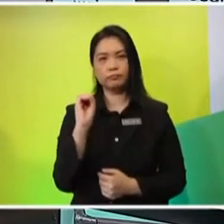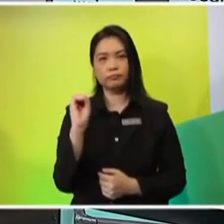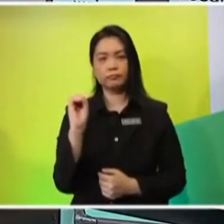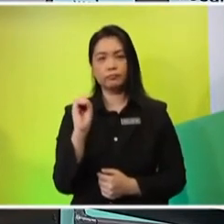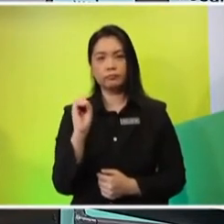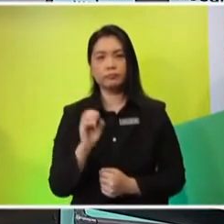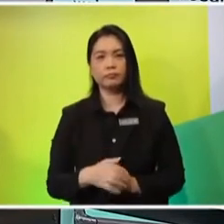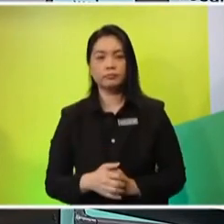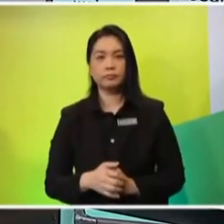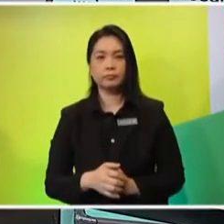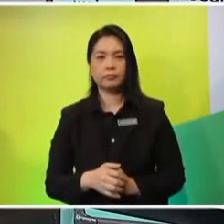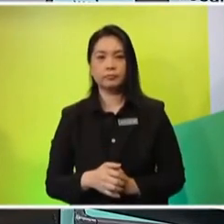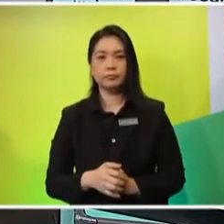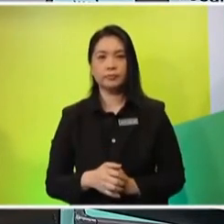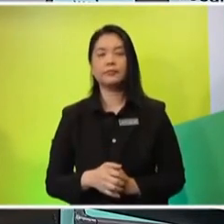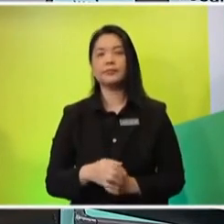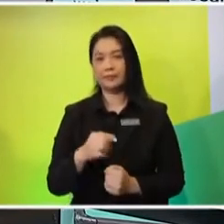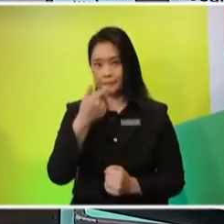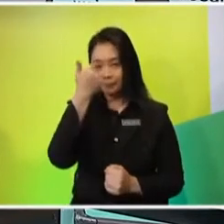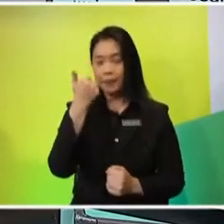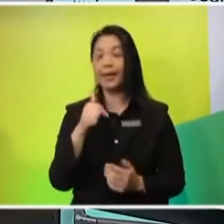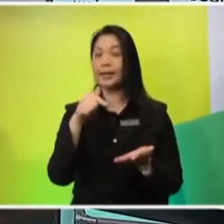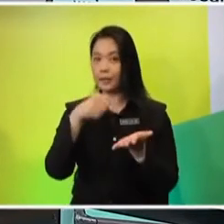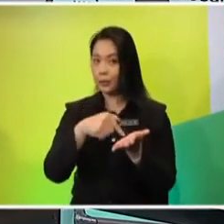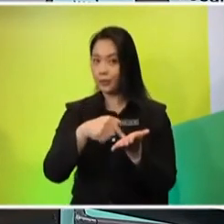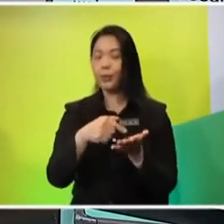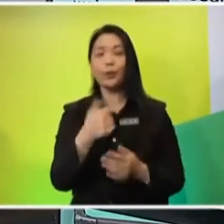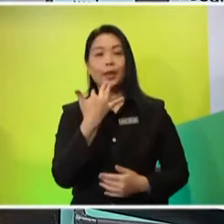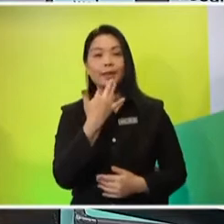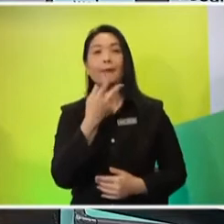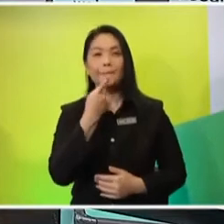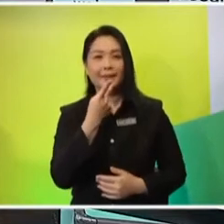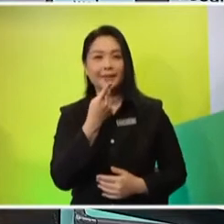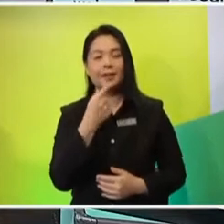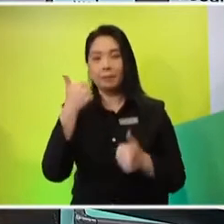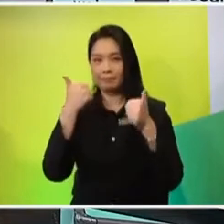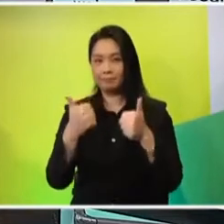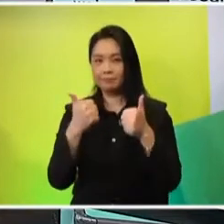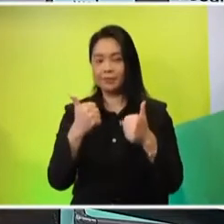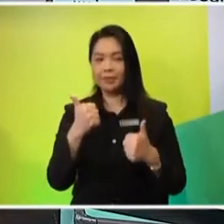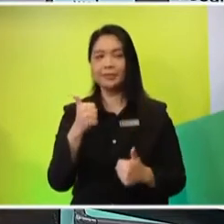Ini blok warna pink. Betul. Pandai, Mira. Baguslah, Mira ni.